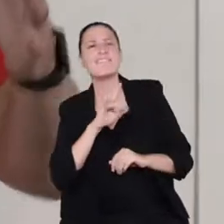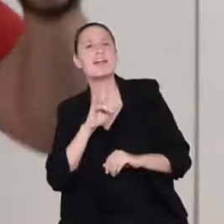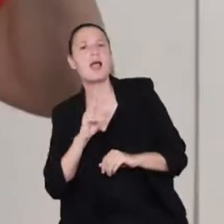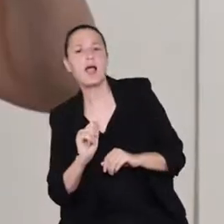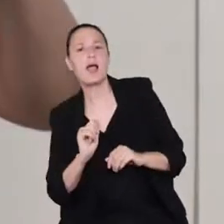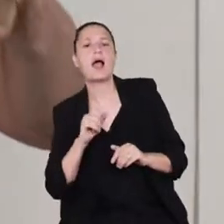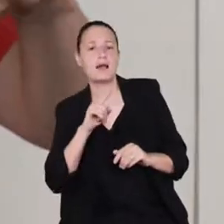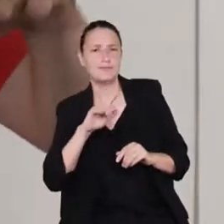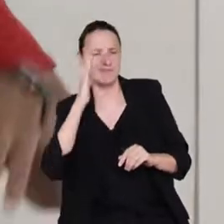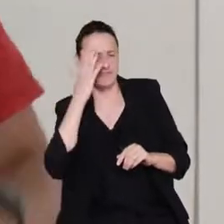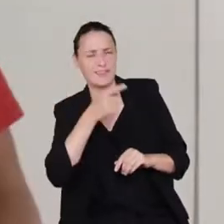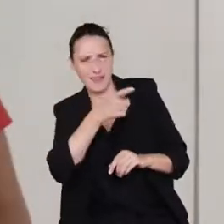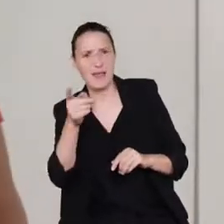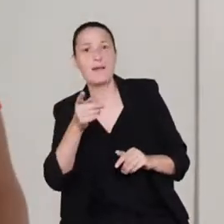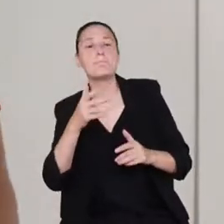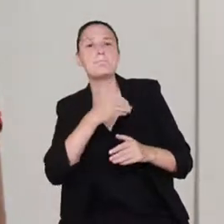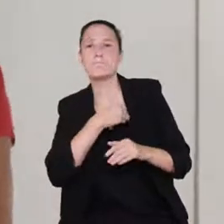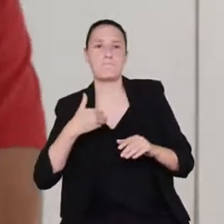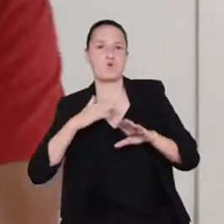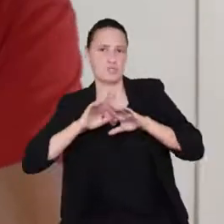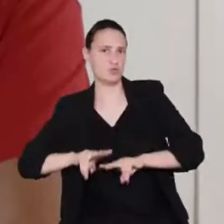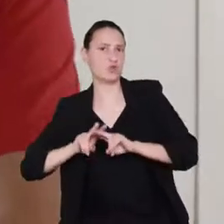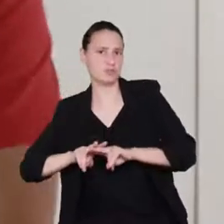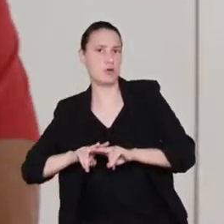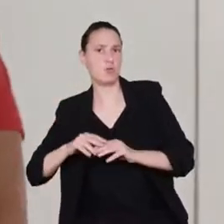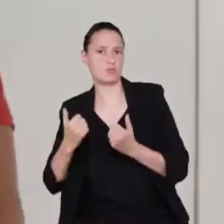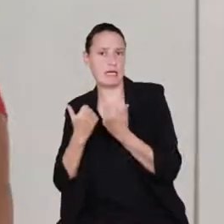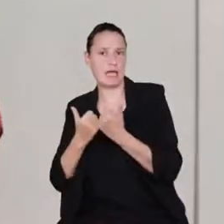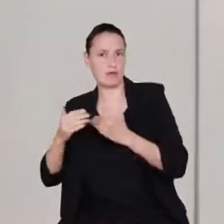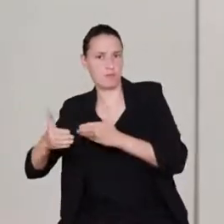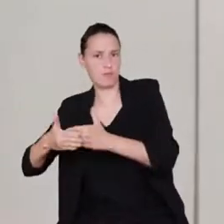całą okupację w Polsce pod Krakowem.